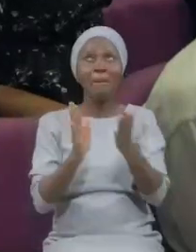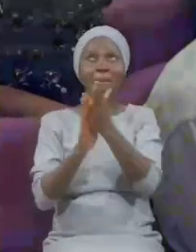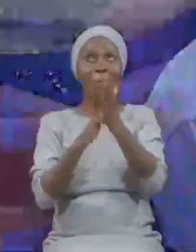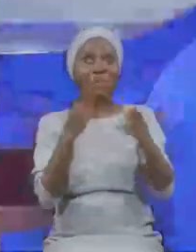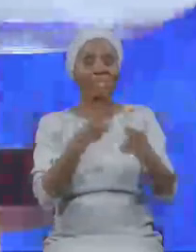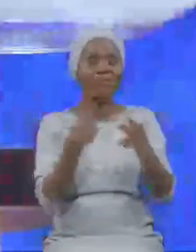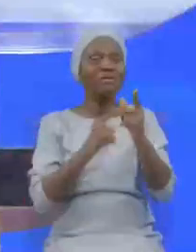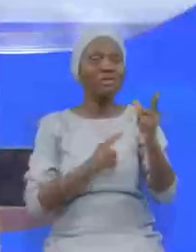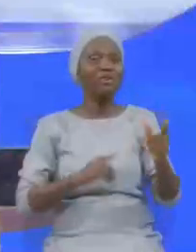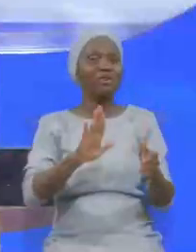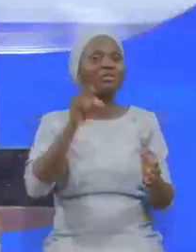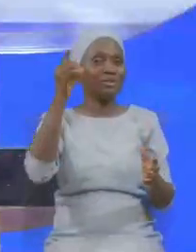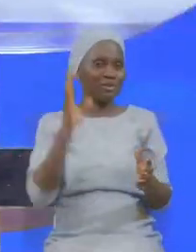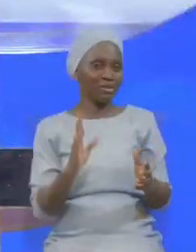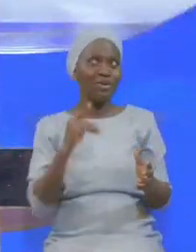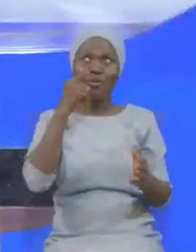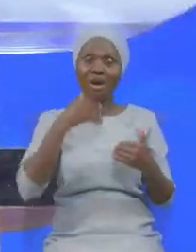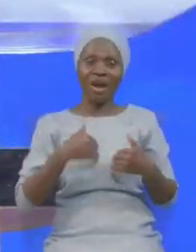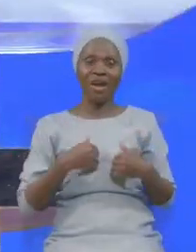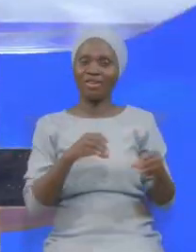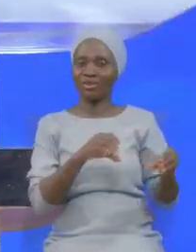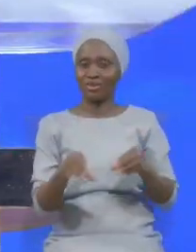votre Dieu, qui aura fait.